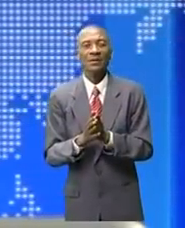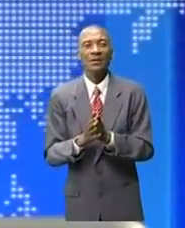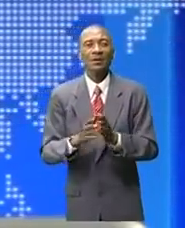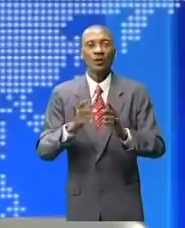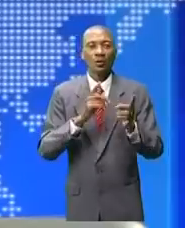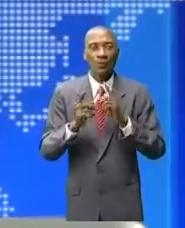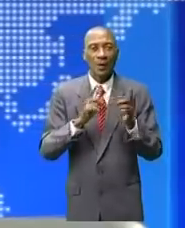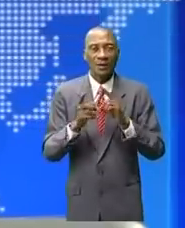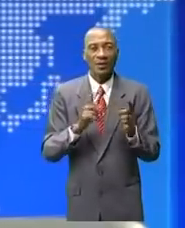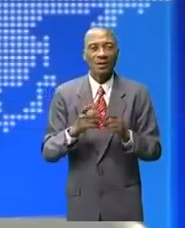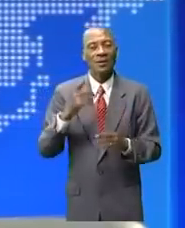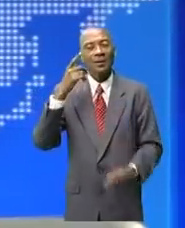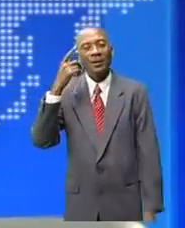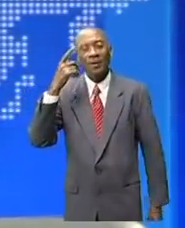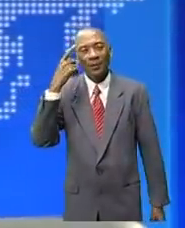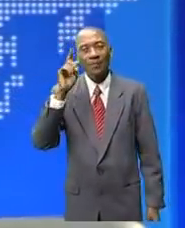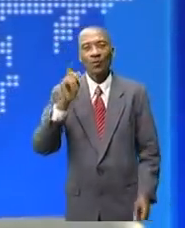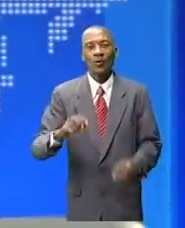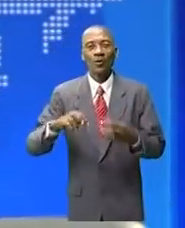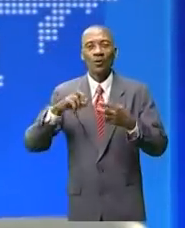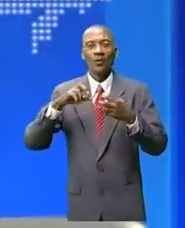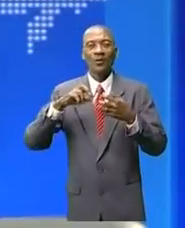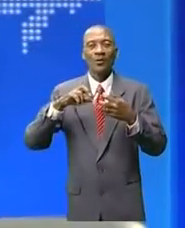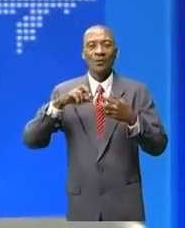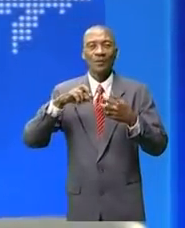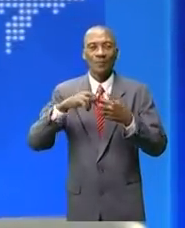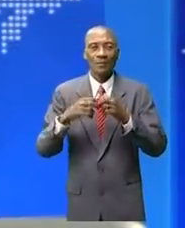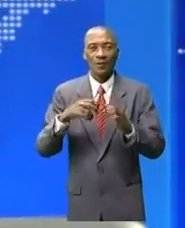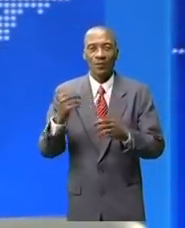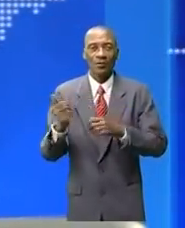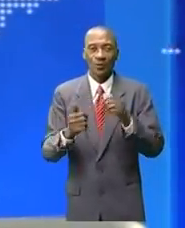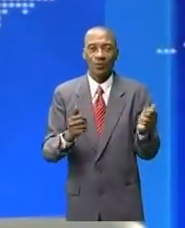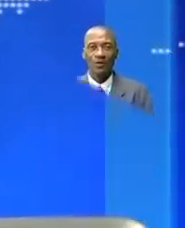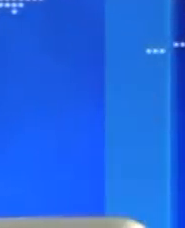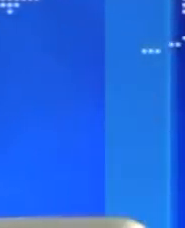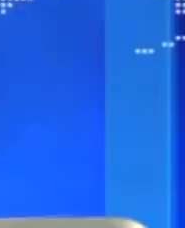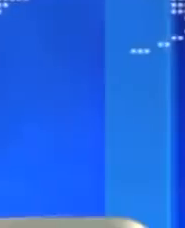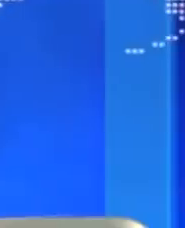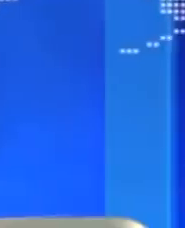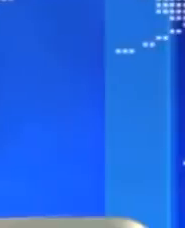avec le même plaisir sur la même chaîne à 19h. D'ici là, portez-vous bien. Au revoir.